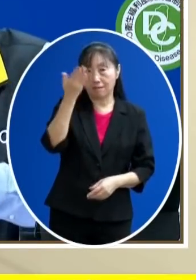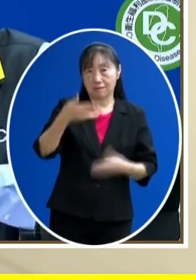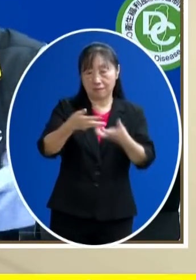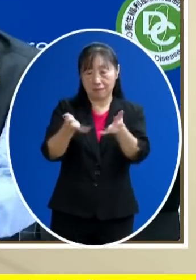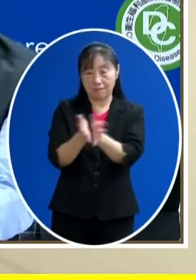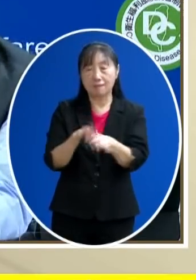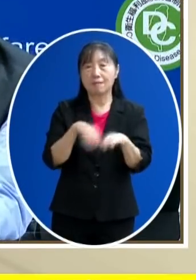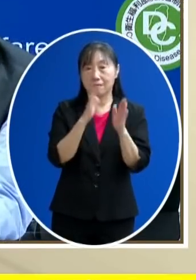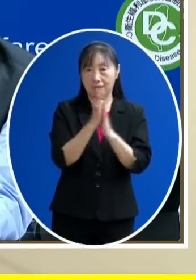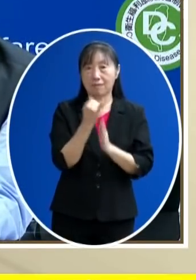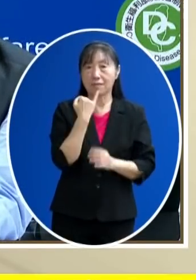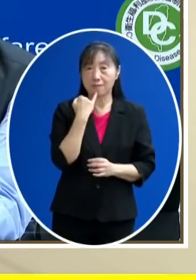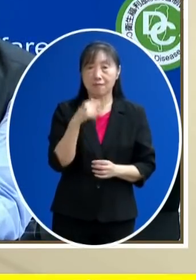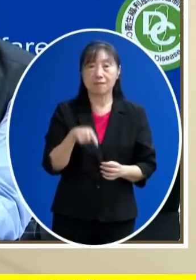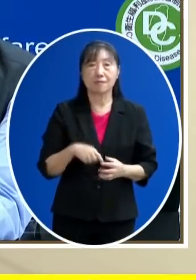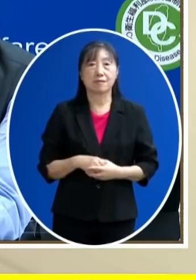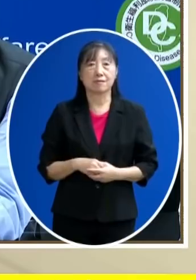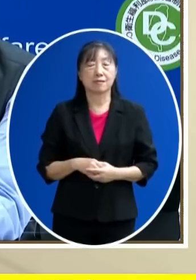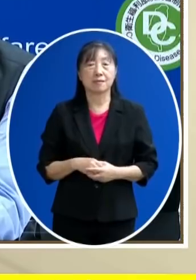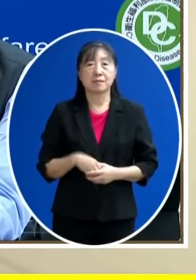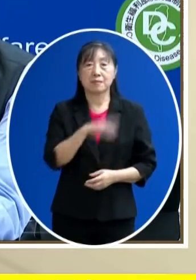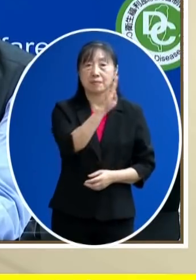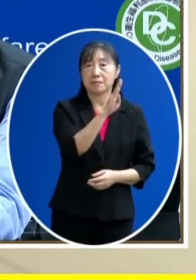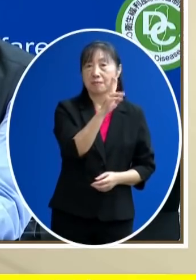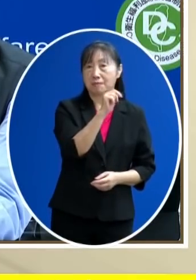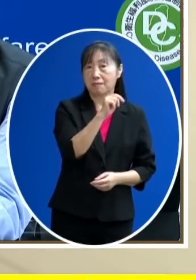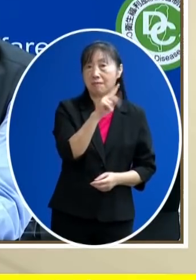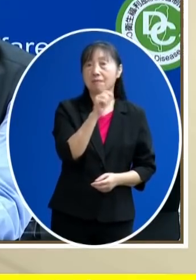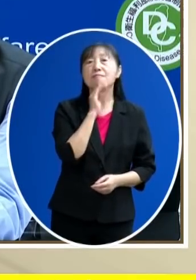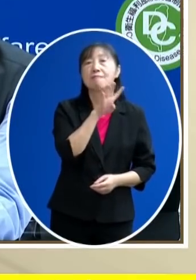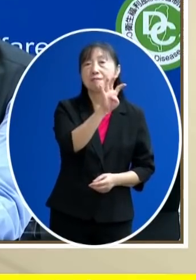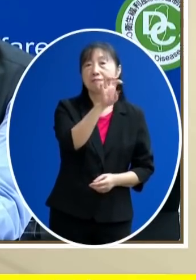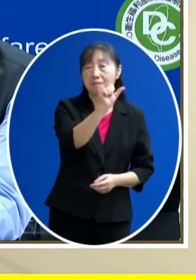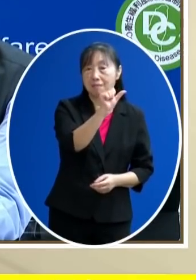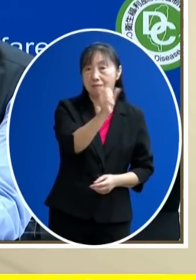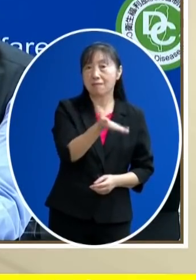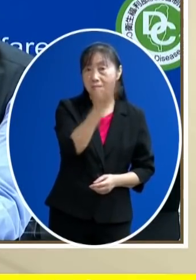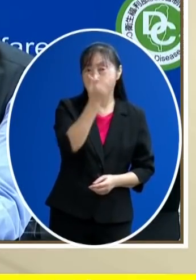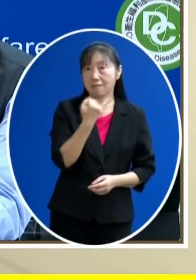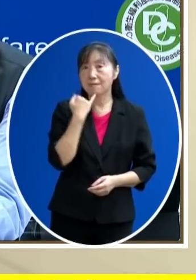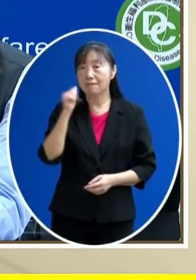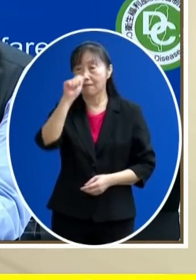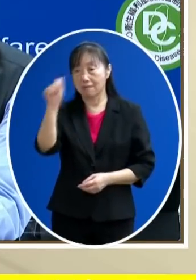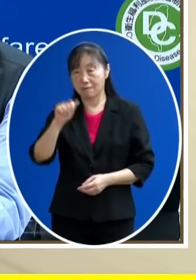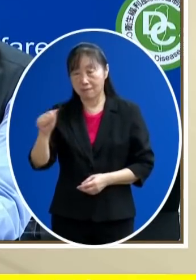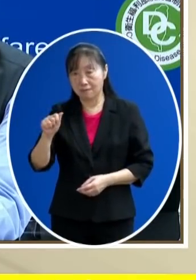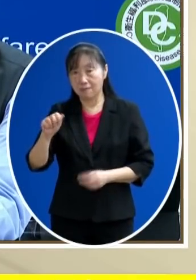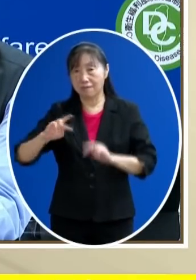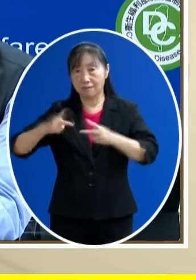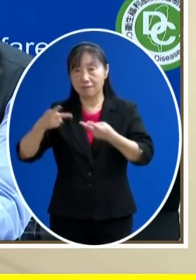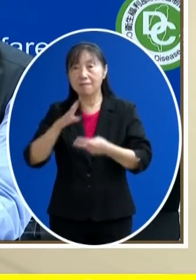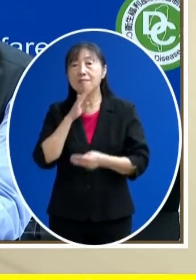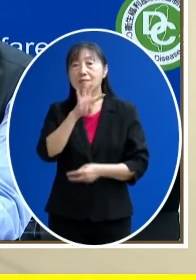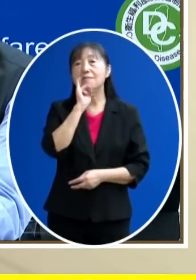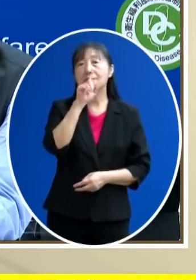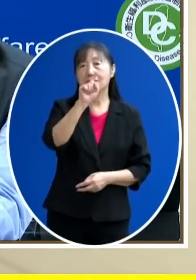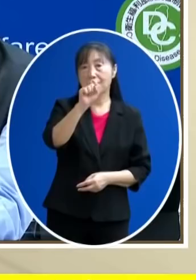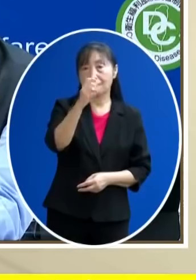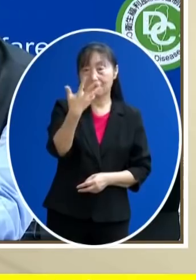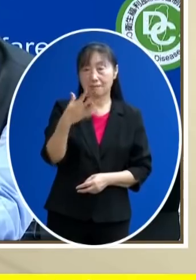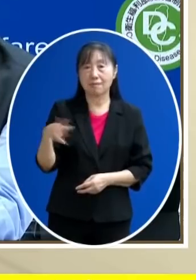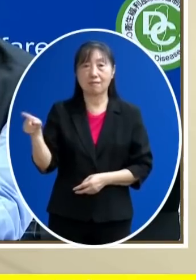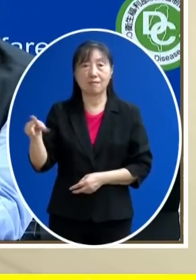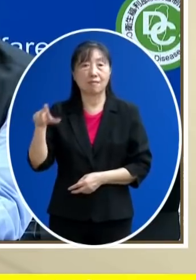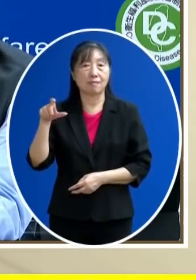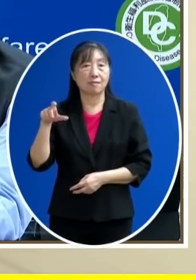民众，那这BNT 是调整45岁的部分 ，AD 的部分是调整18跟54岁